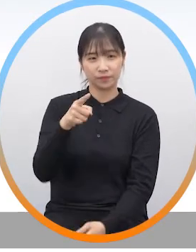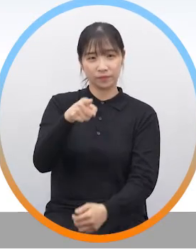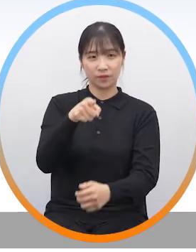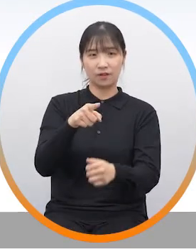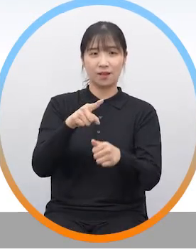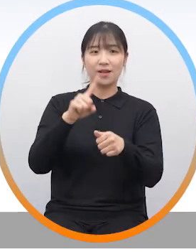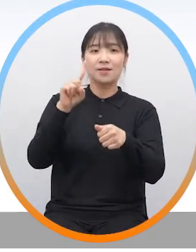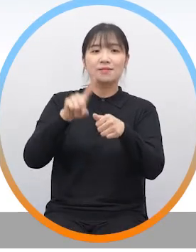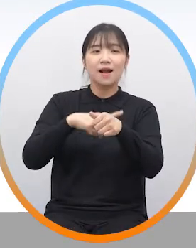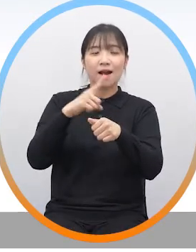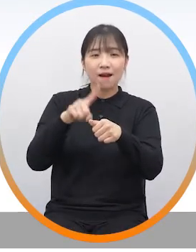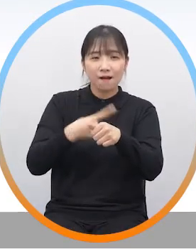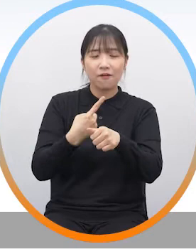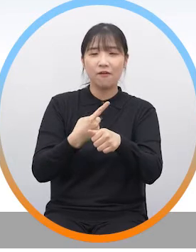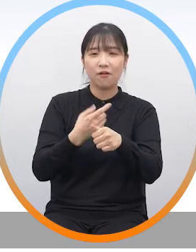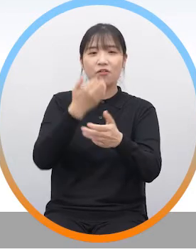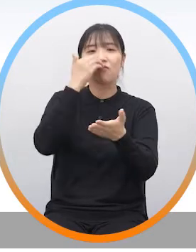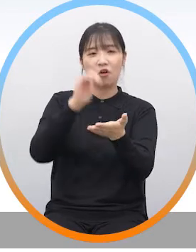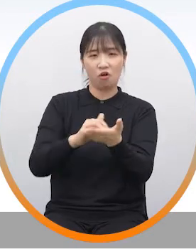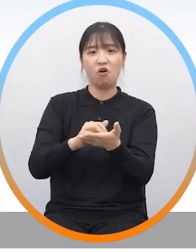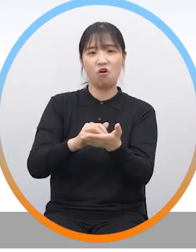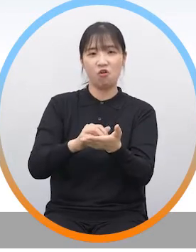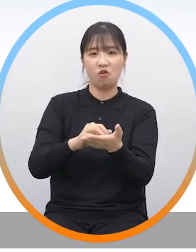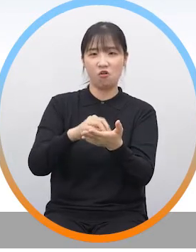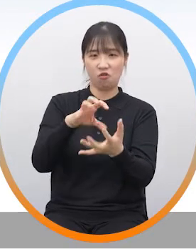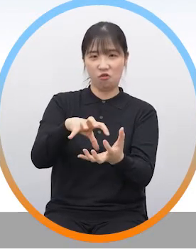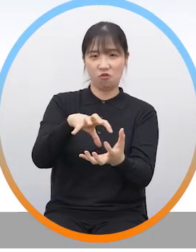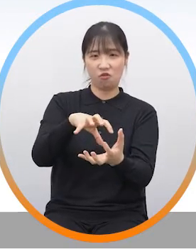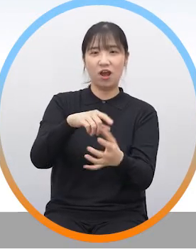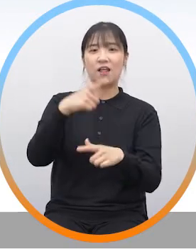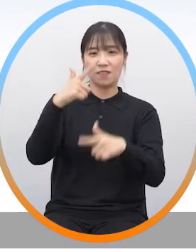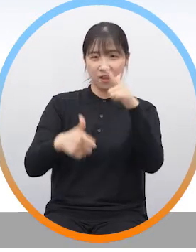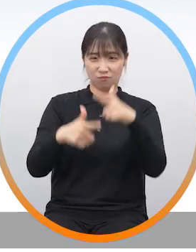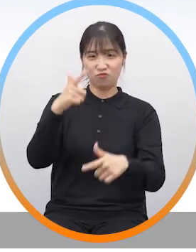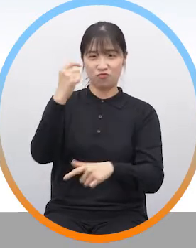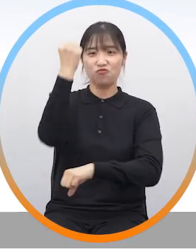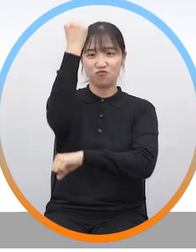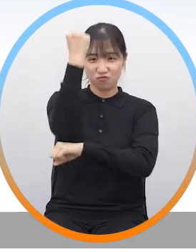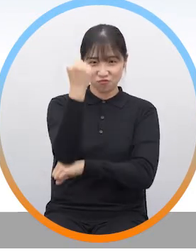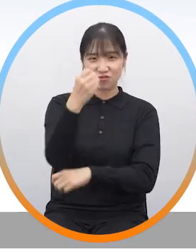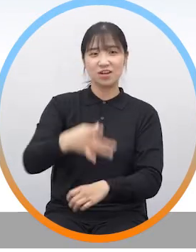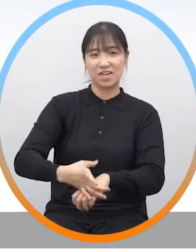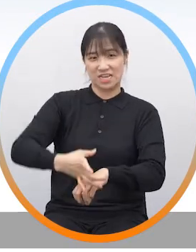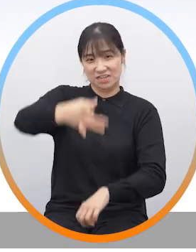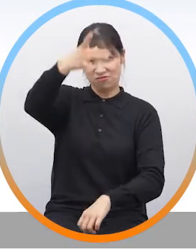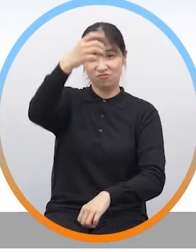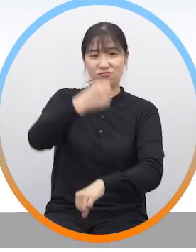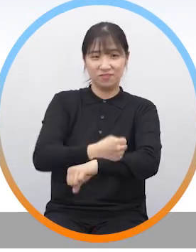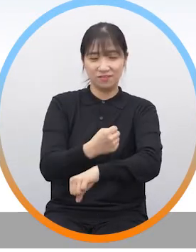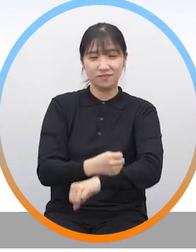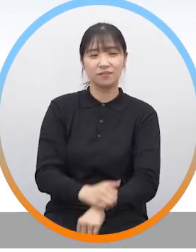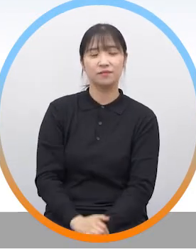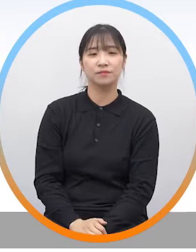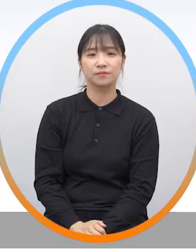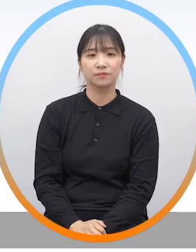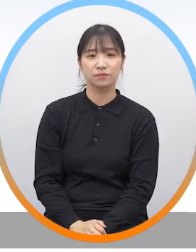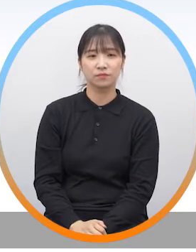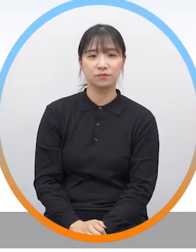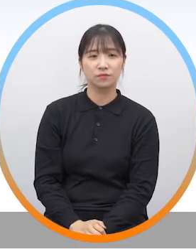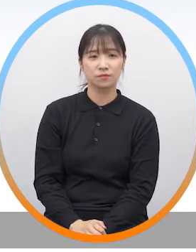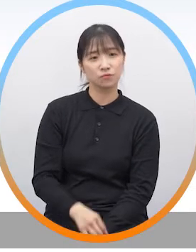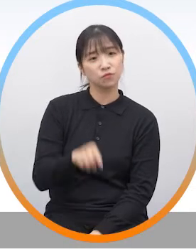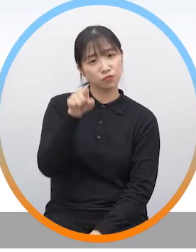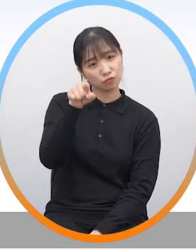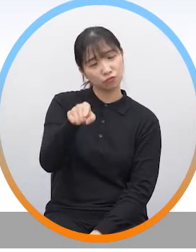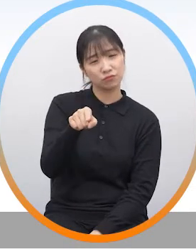이쪽은 지금 자연석으로 해서 나무를 기둥을 얹었는데 이제